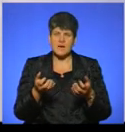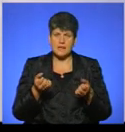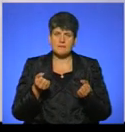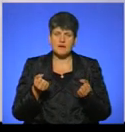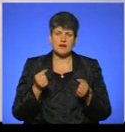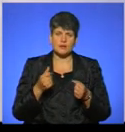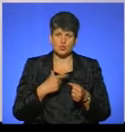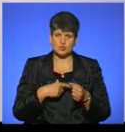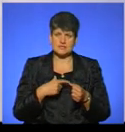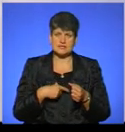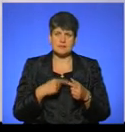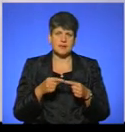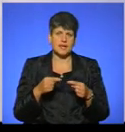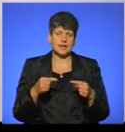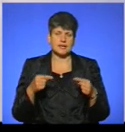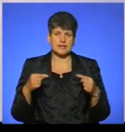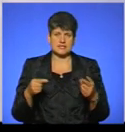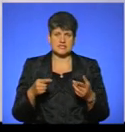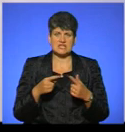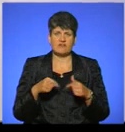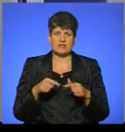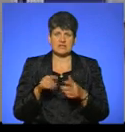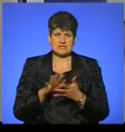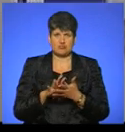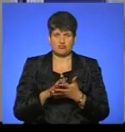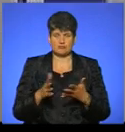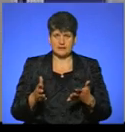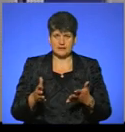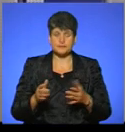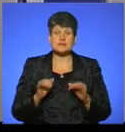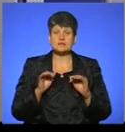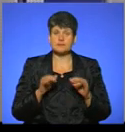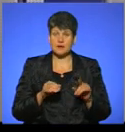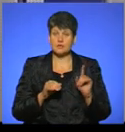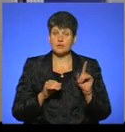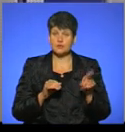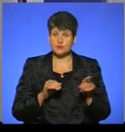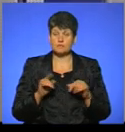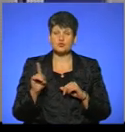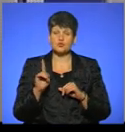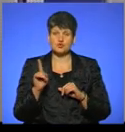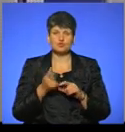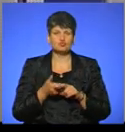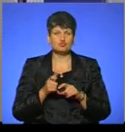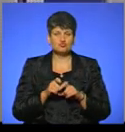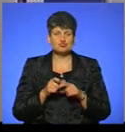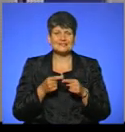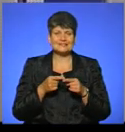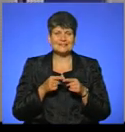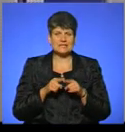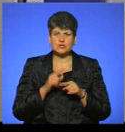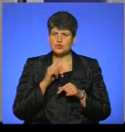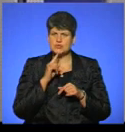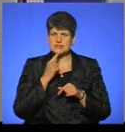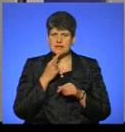себе різні види забруднення? Річ у тім, що дуже технічно складно